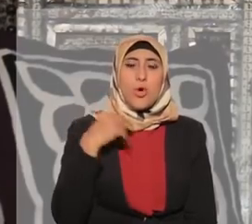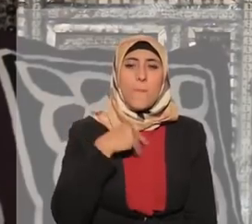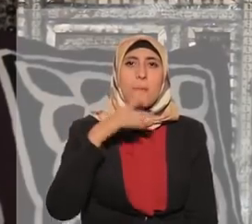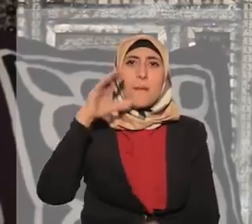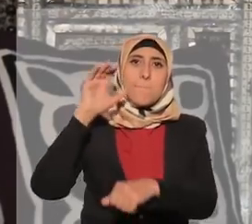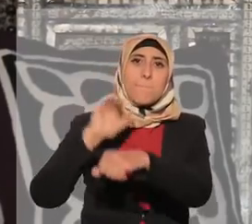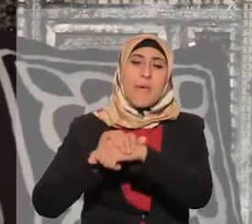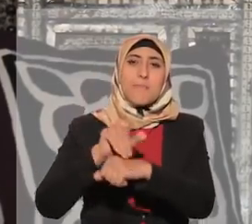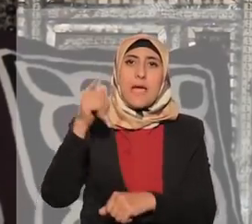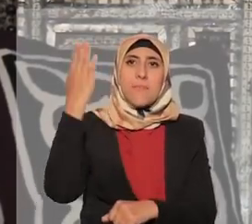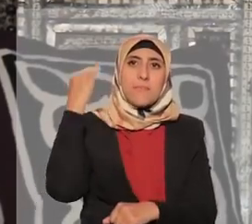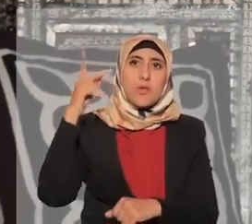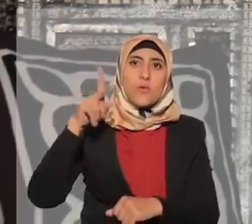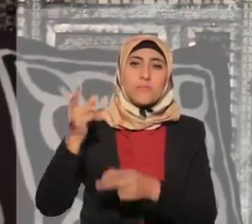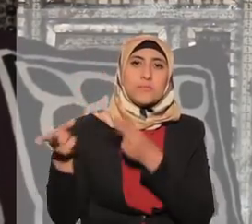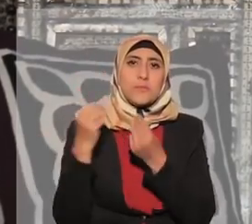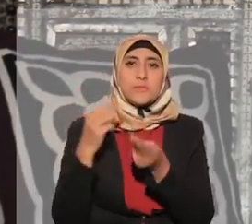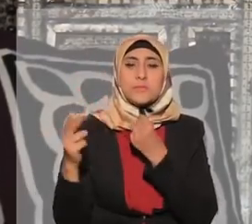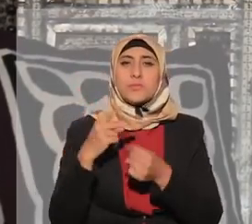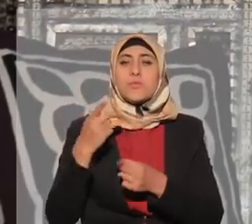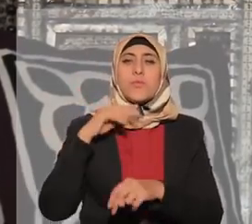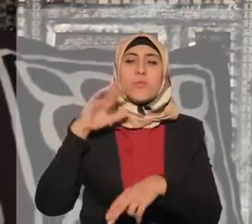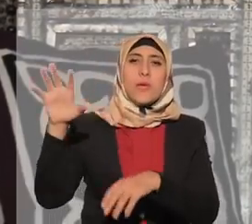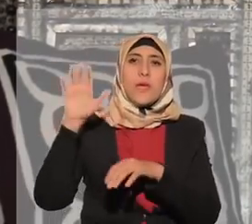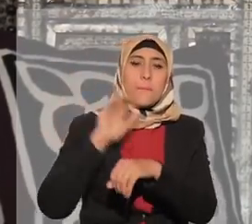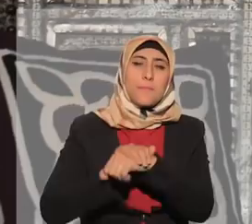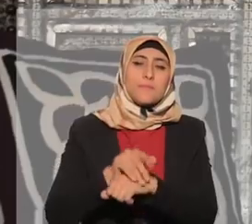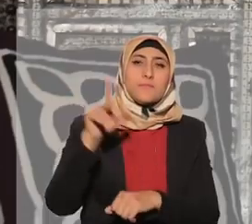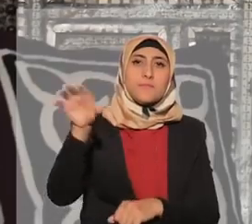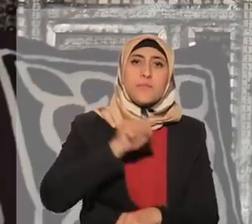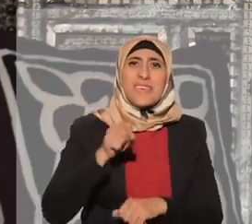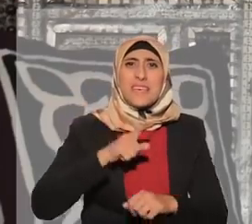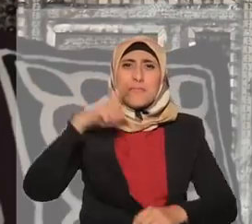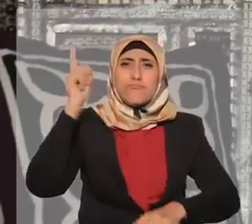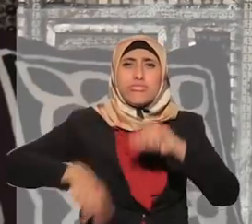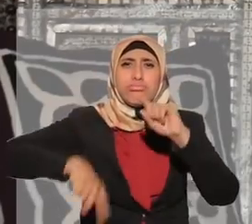فأمسكوه مرة بعد أن سرق وأخذوا يضربونه بالسياط،